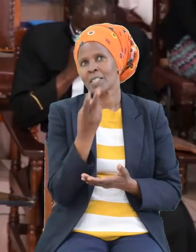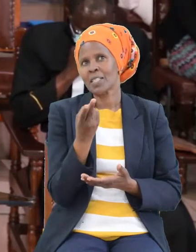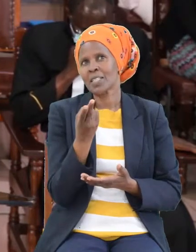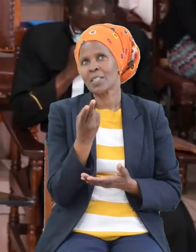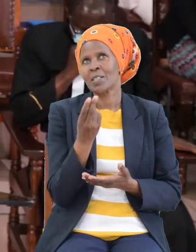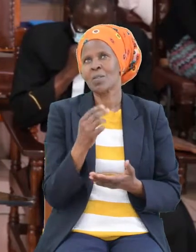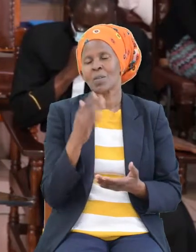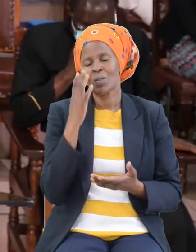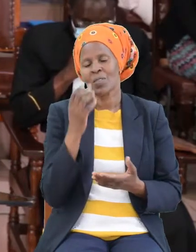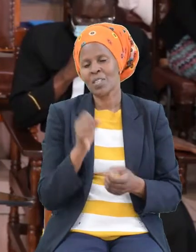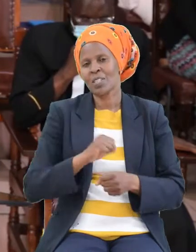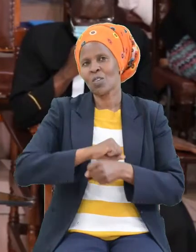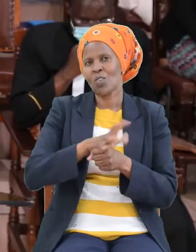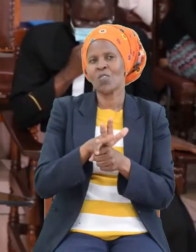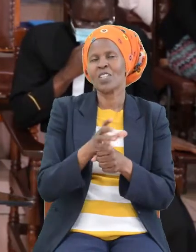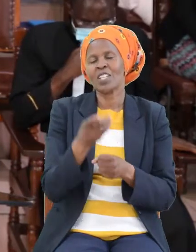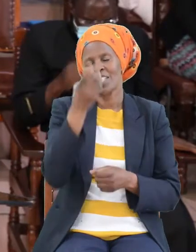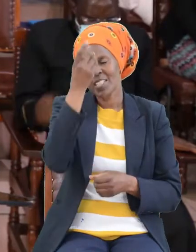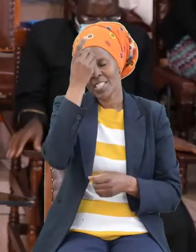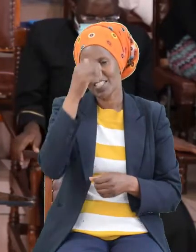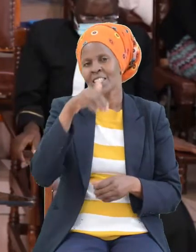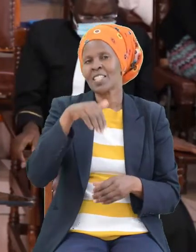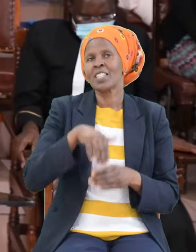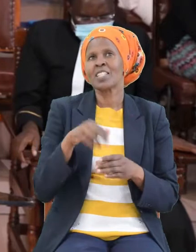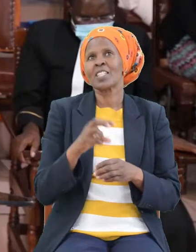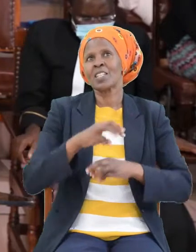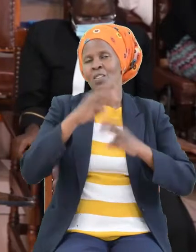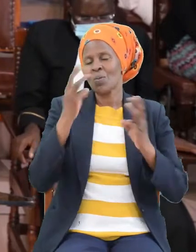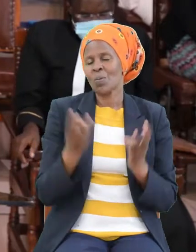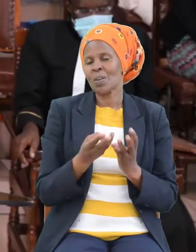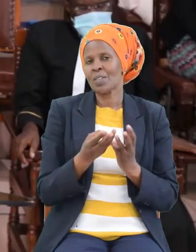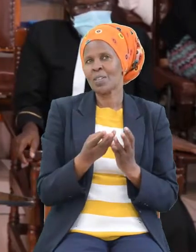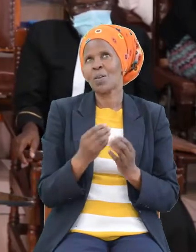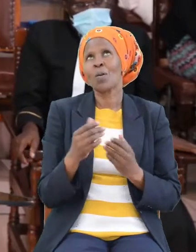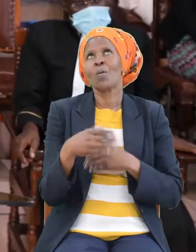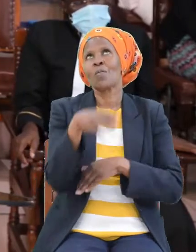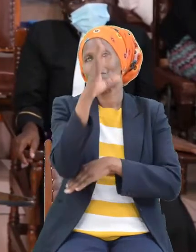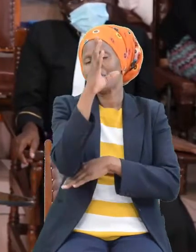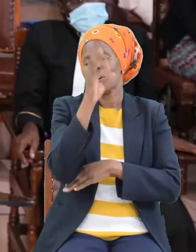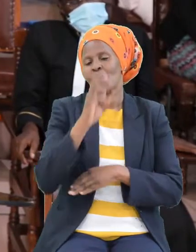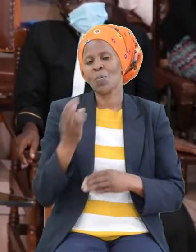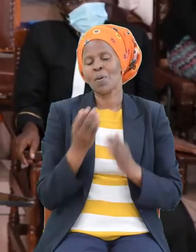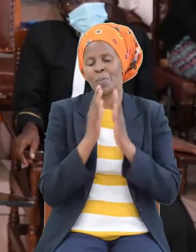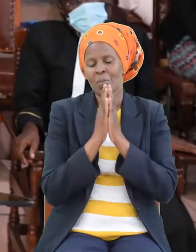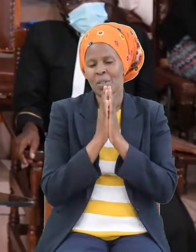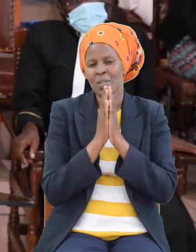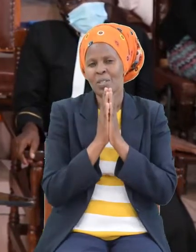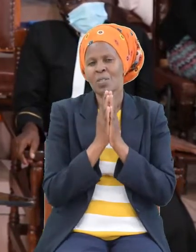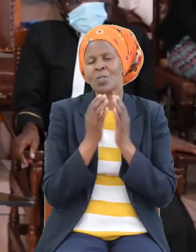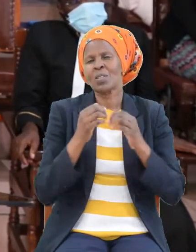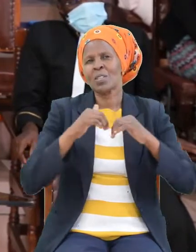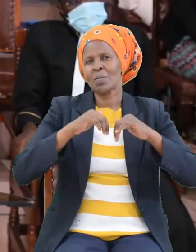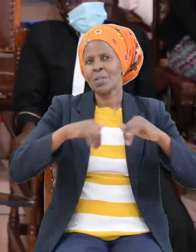kwamba kuna ugonjwa wa COVID Baba uko katika hii dunia ulikuja. Baba tunaomba utuondoe kwa hii njanga